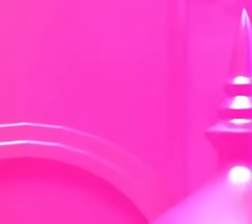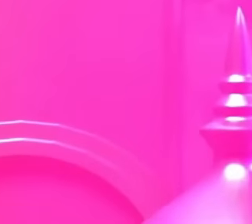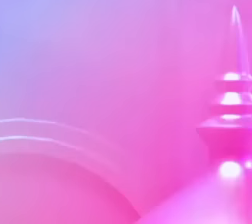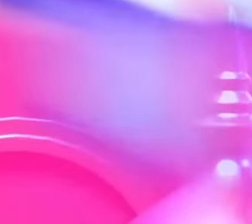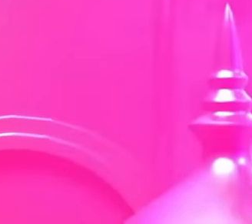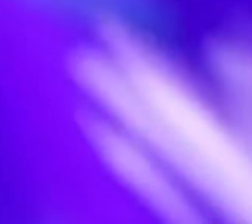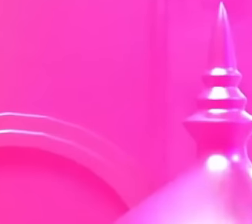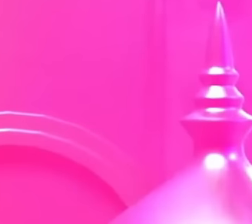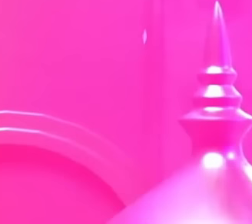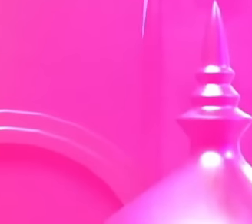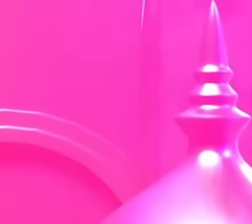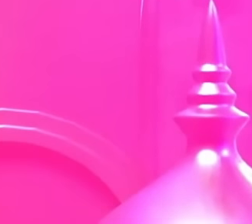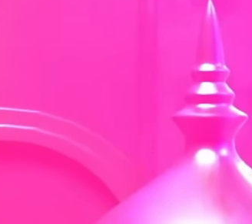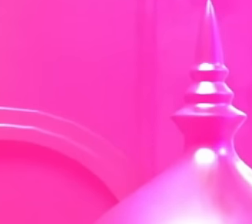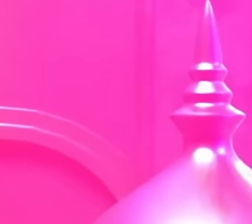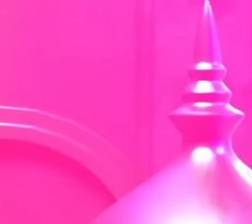alamin.